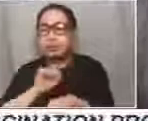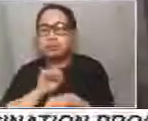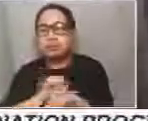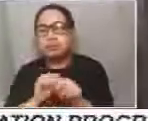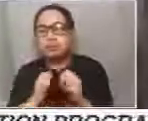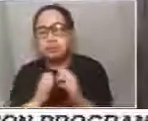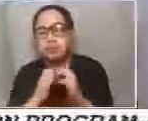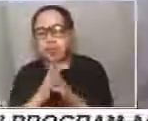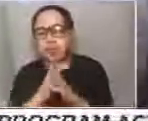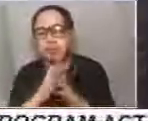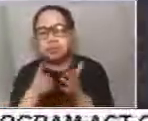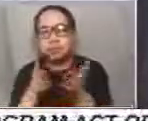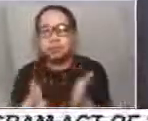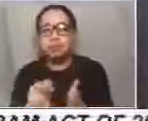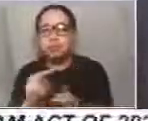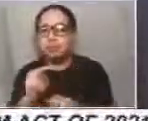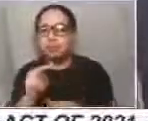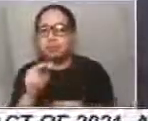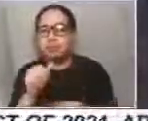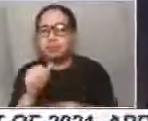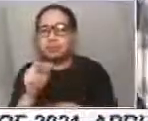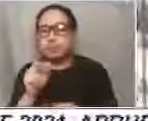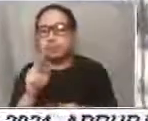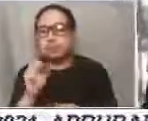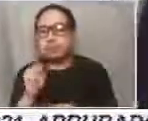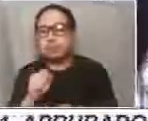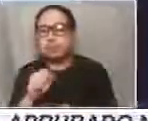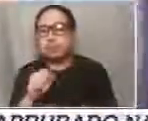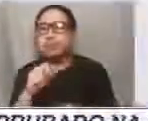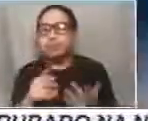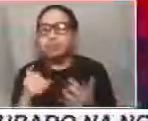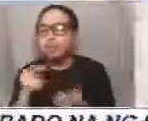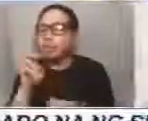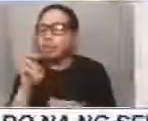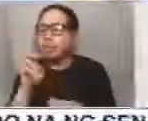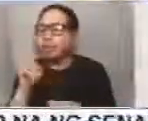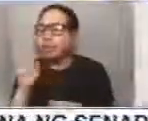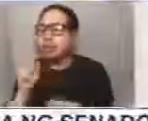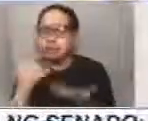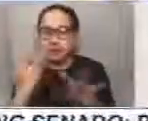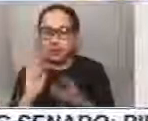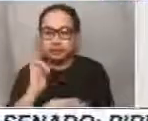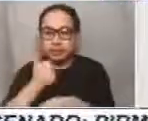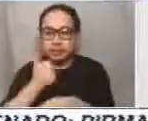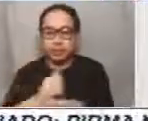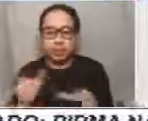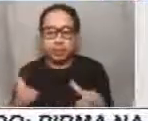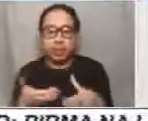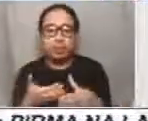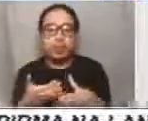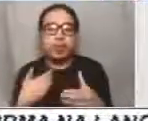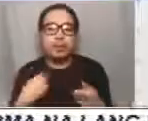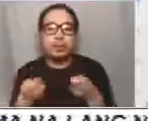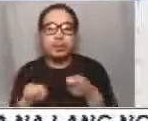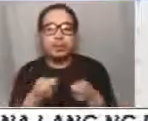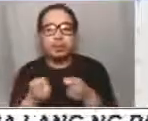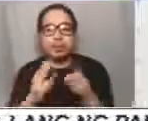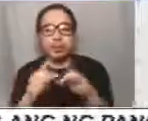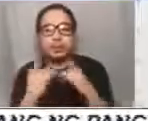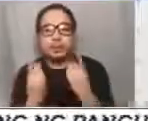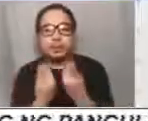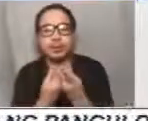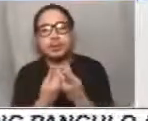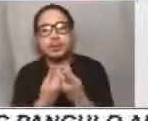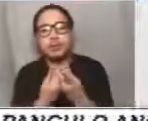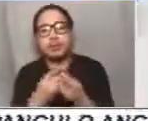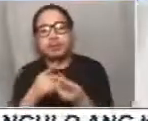na Octa Research, ikinalugod din ang naging pasya ng presidente. Sangayon kami sa naging desisyon ni President